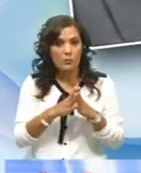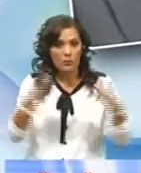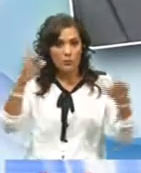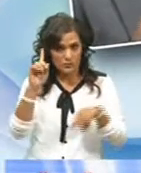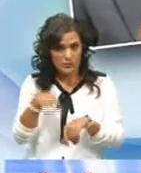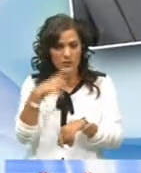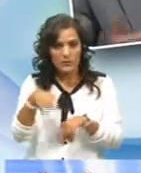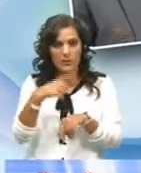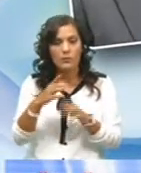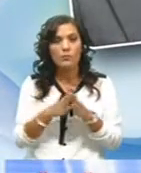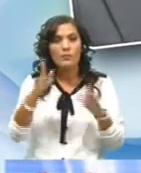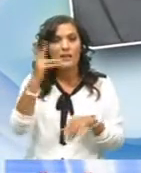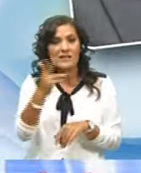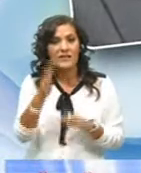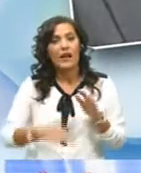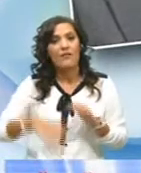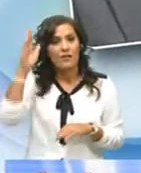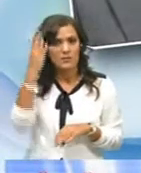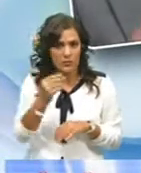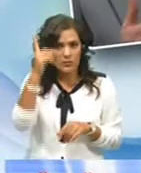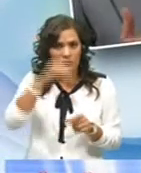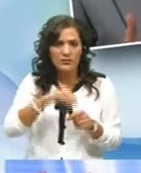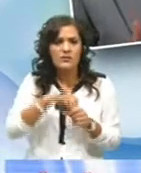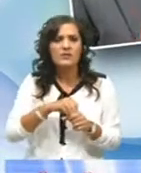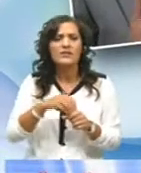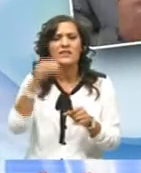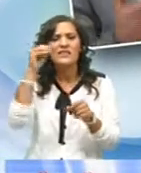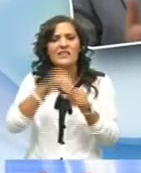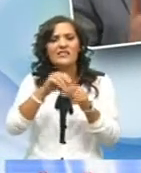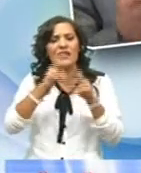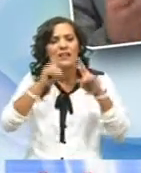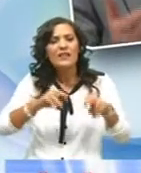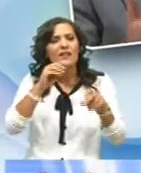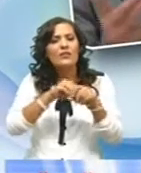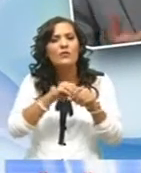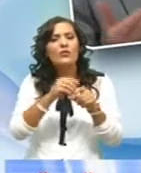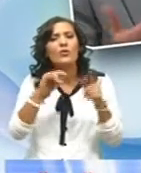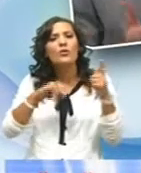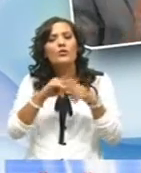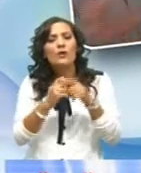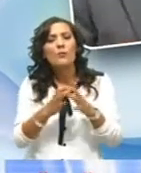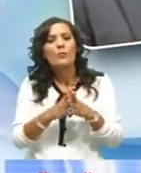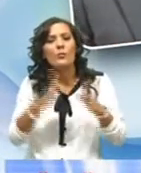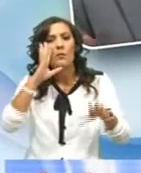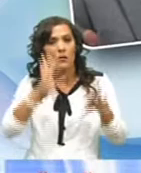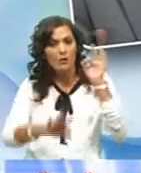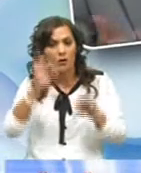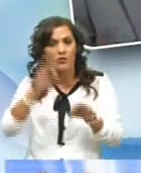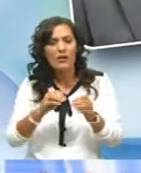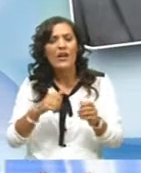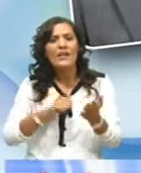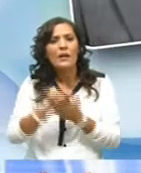büyüdükçe büyüme hızları da arttığı için içerdikleri hücrelerin büyüme kontrolü tamamen